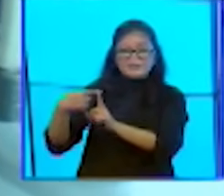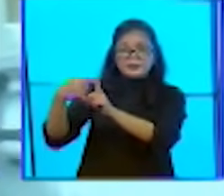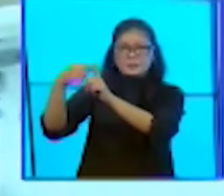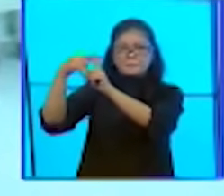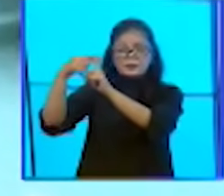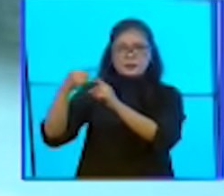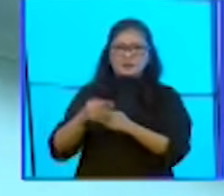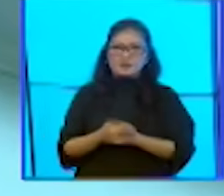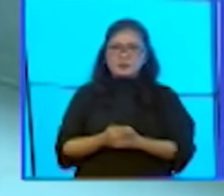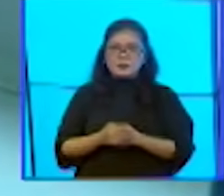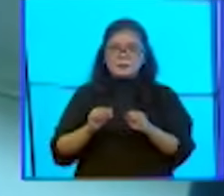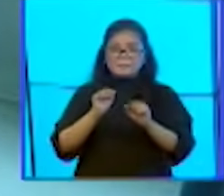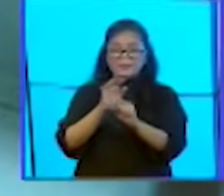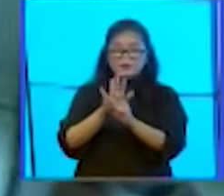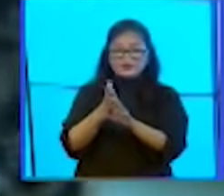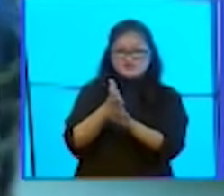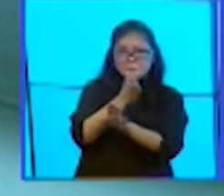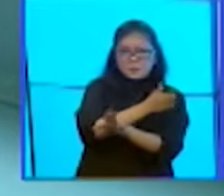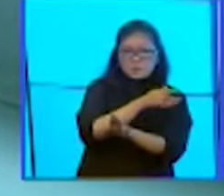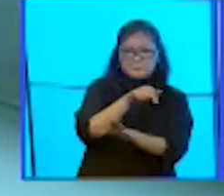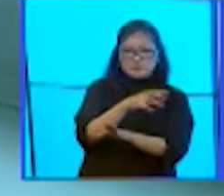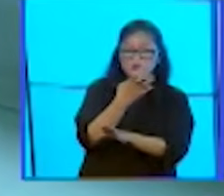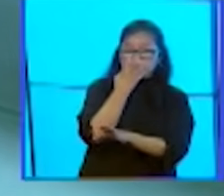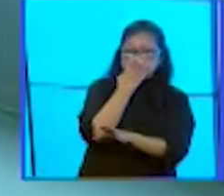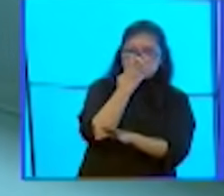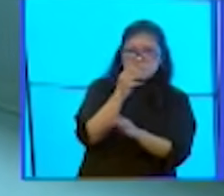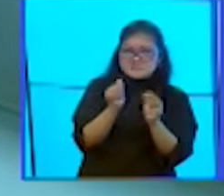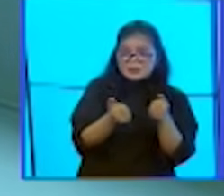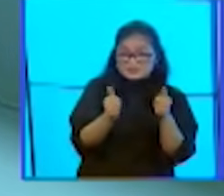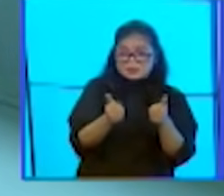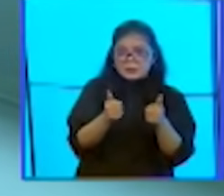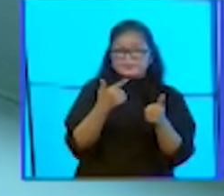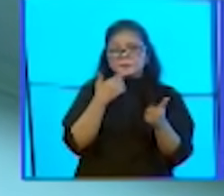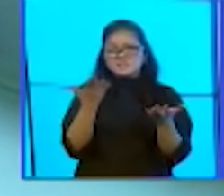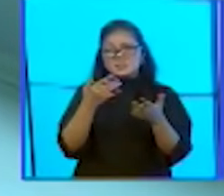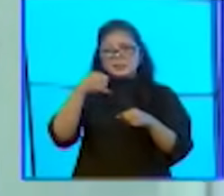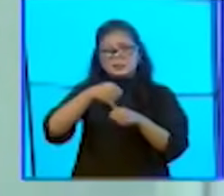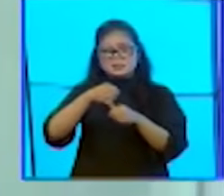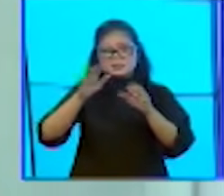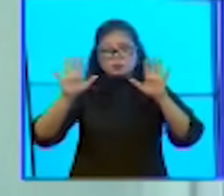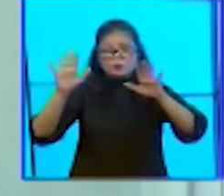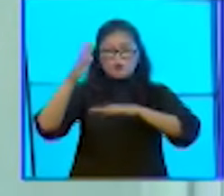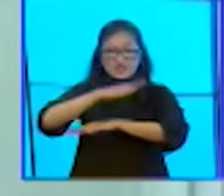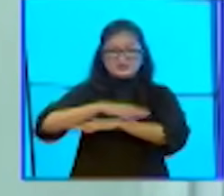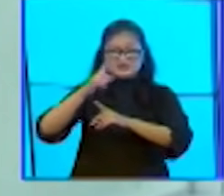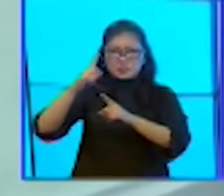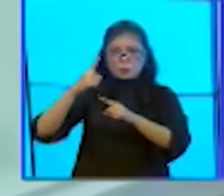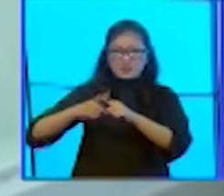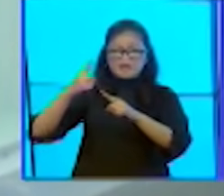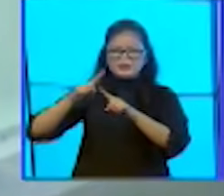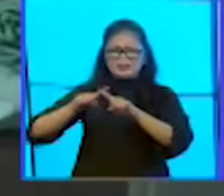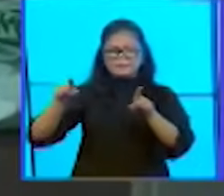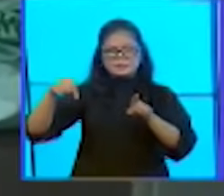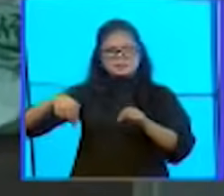Sebelum pandemi, RSUD Temanggung mengisi tangki persediaan oksigen 10 hari sekali. Namun saat ini pengisian tangki oksigen hanya 6 hari